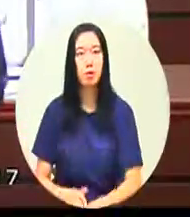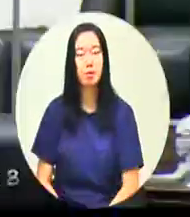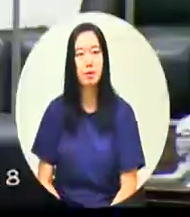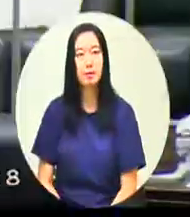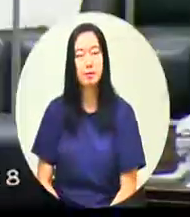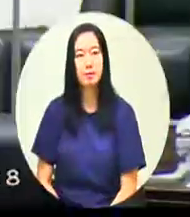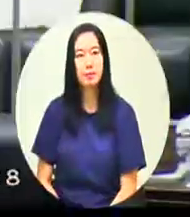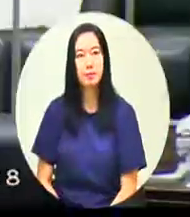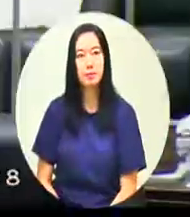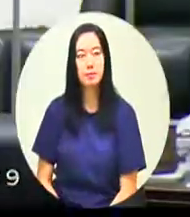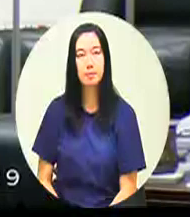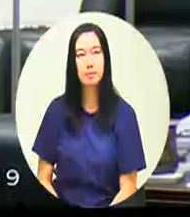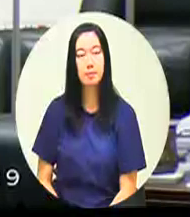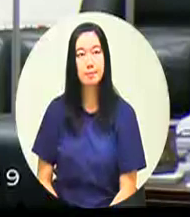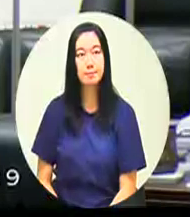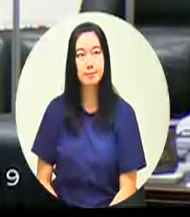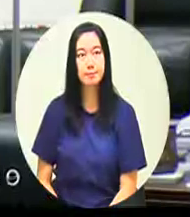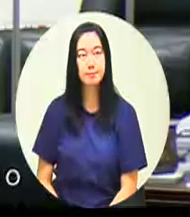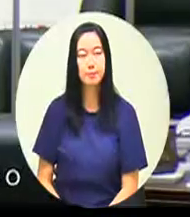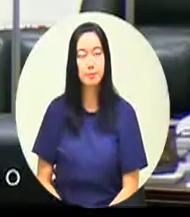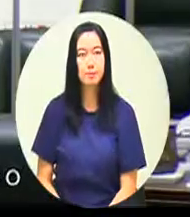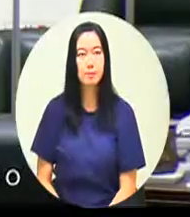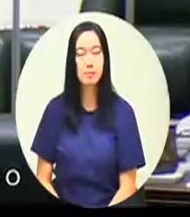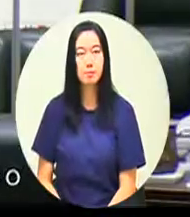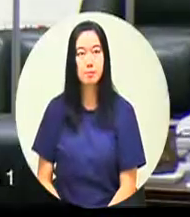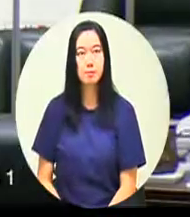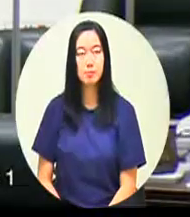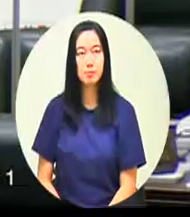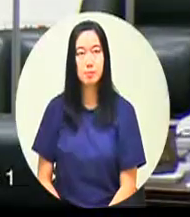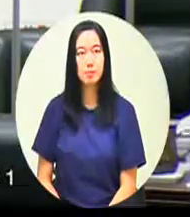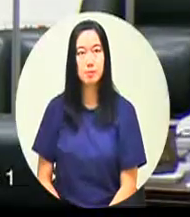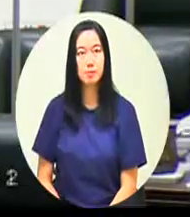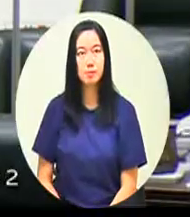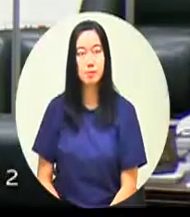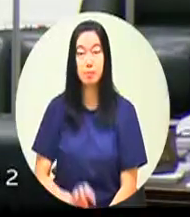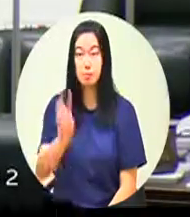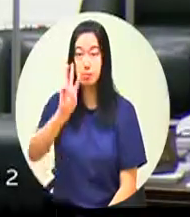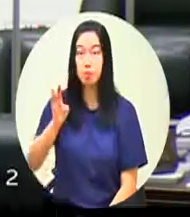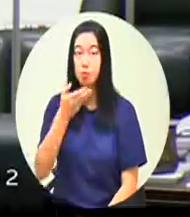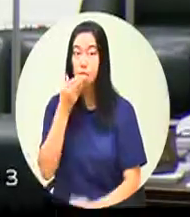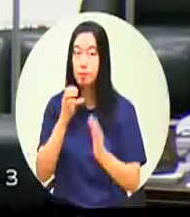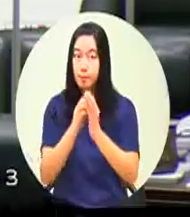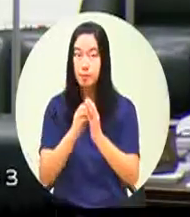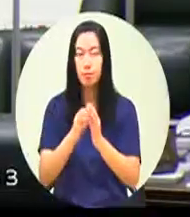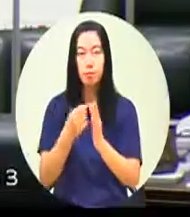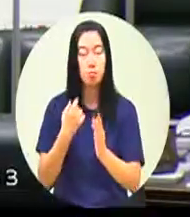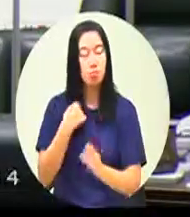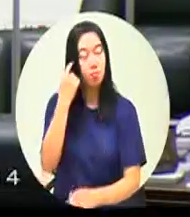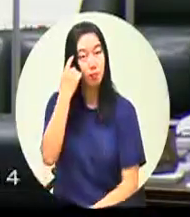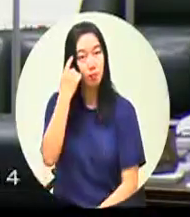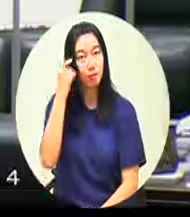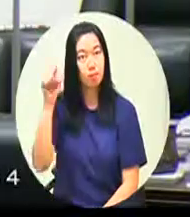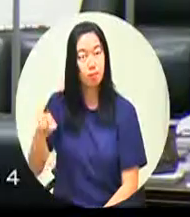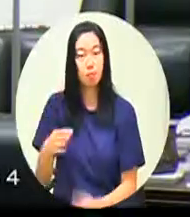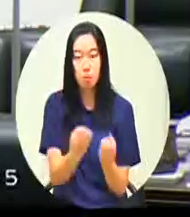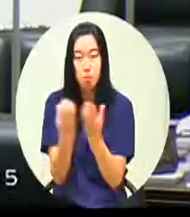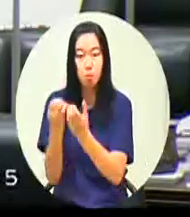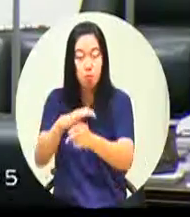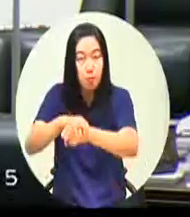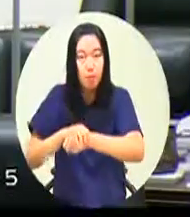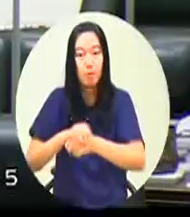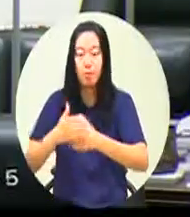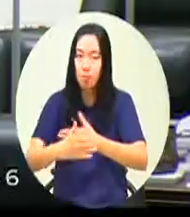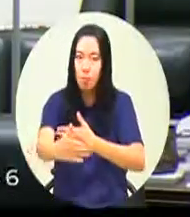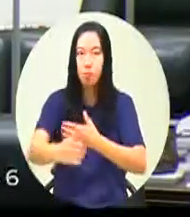充。 局长，谢谢。我想哈，水利局局长你请坐。水利局在救灾过程里面呢，这一